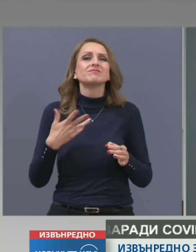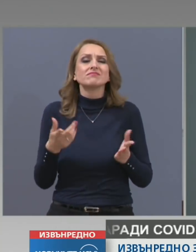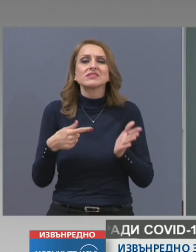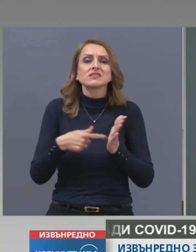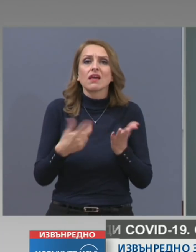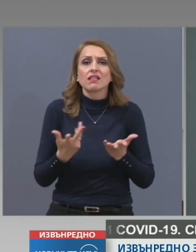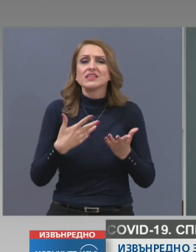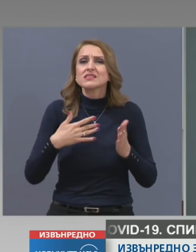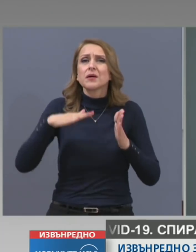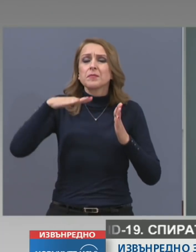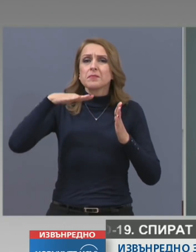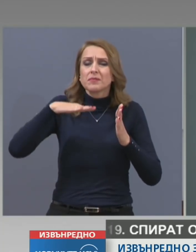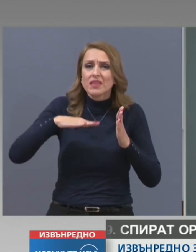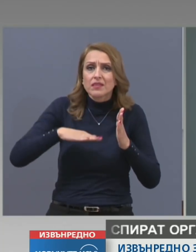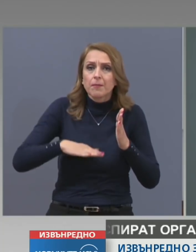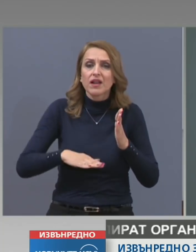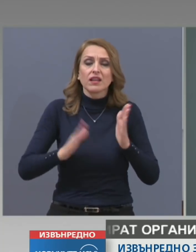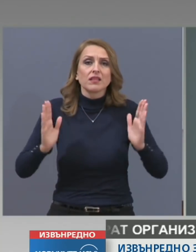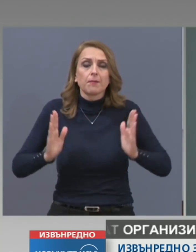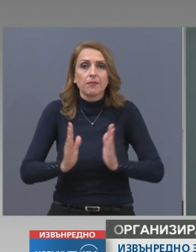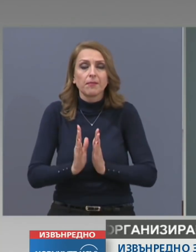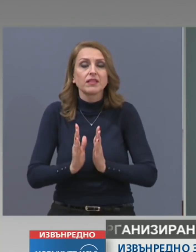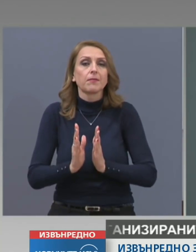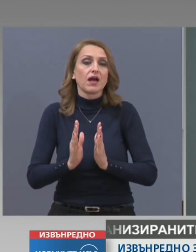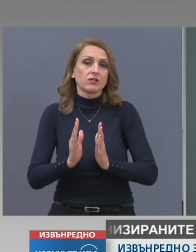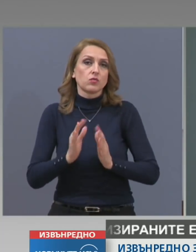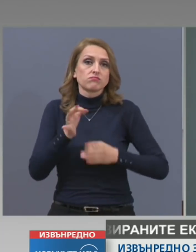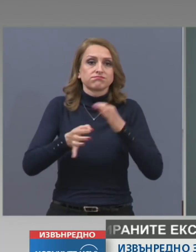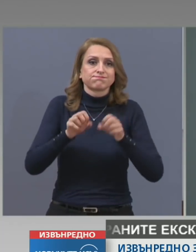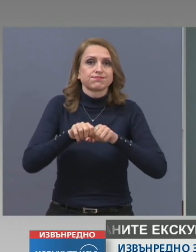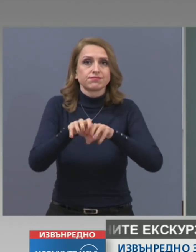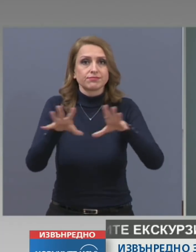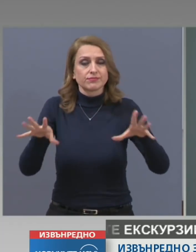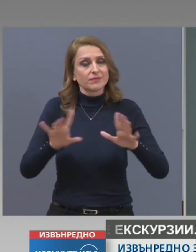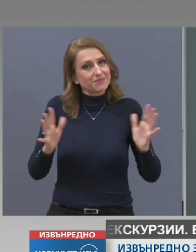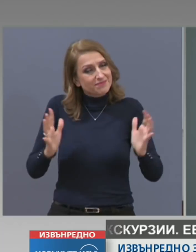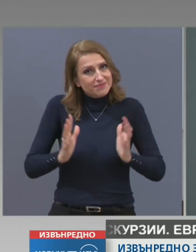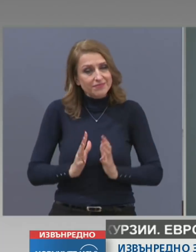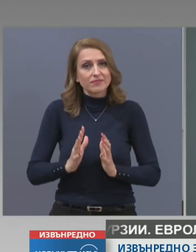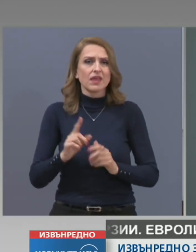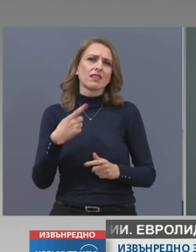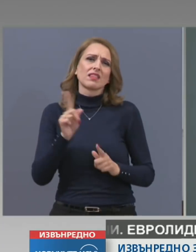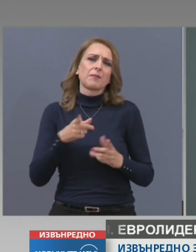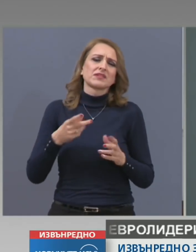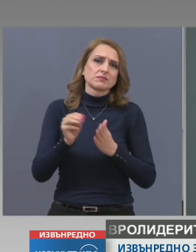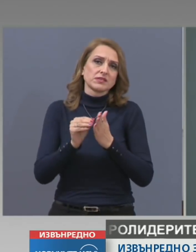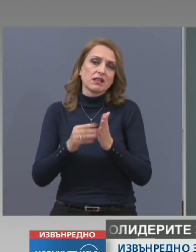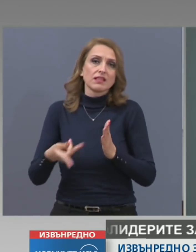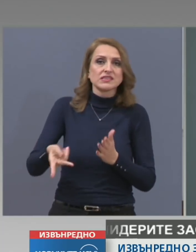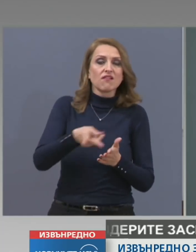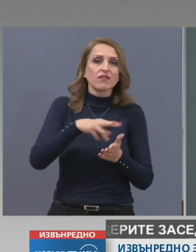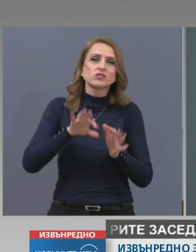минимизират до голяма степен разпространението на заразата. Няма да се връщам към това, което ви обясни